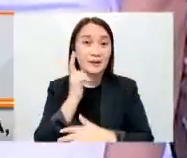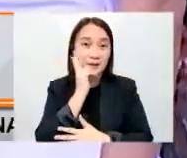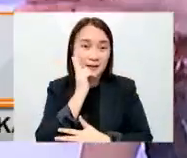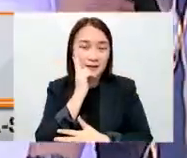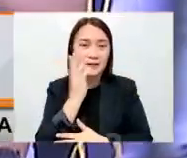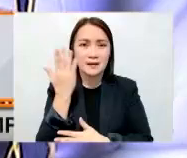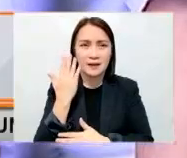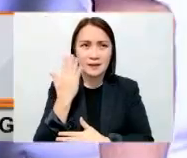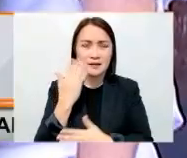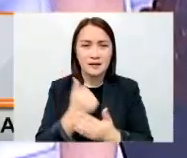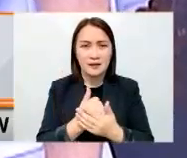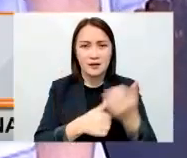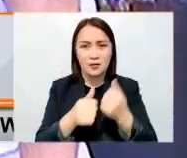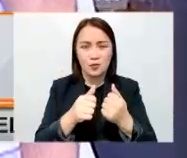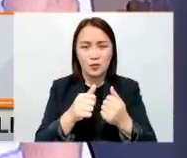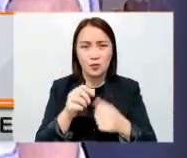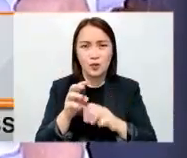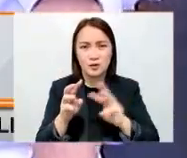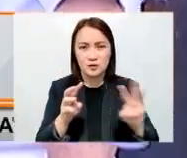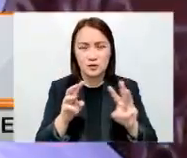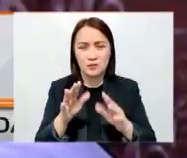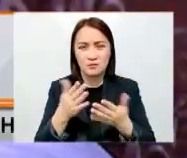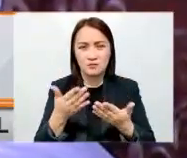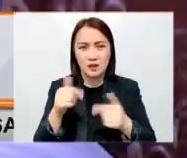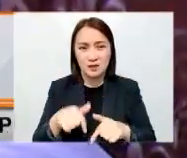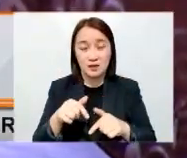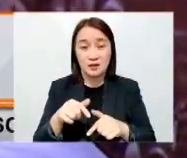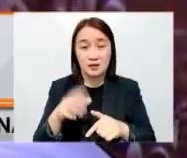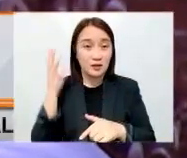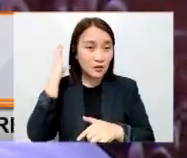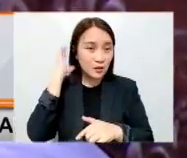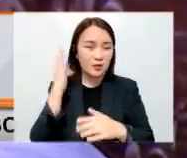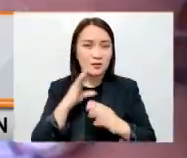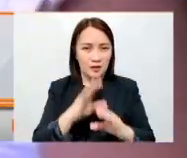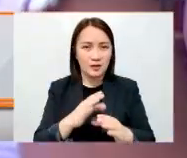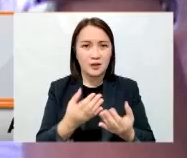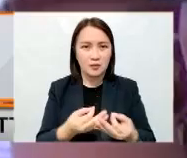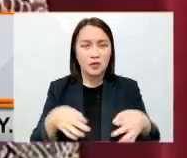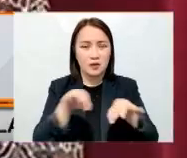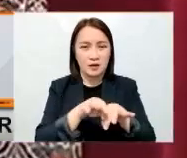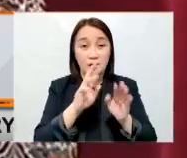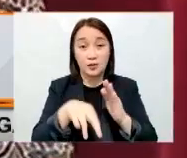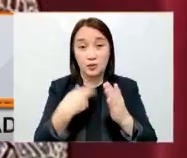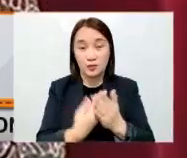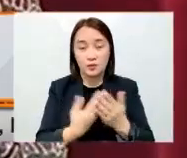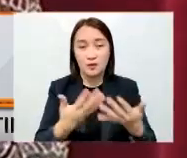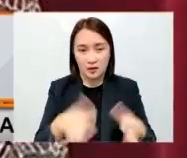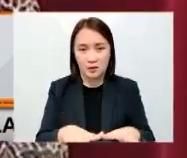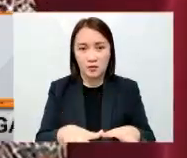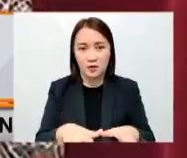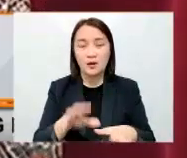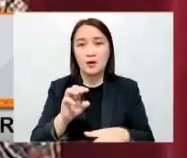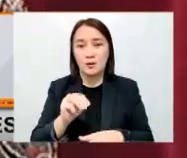Western Mindanao Command noong 2017 kung saan naging mahalaga ang kanyang papel sa pagtatapos ng Marawi Siege. Welcome